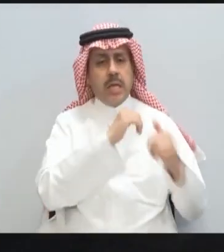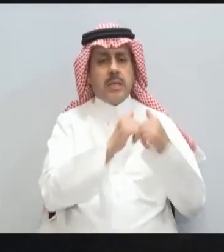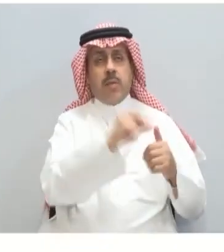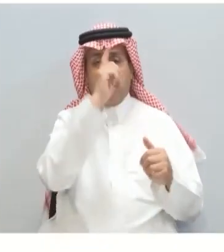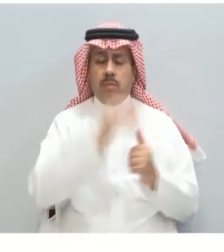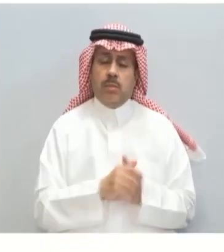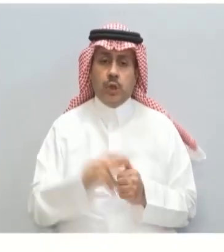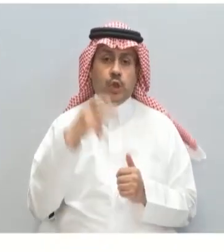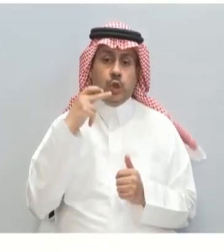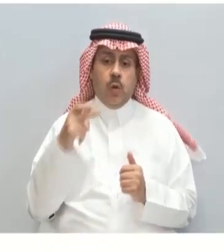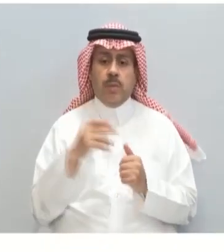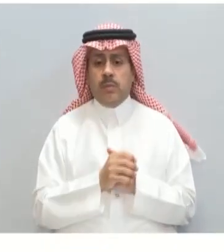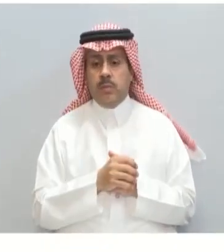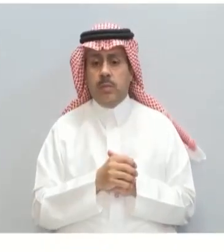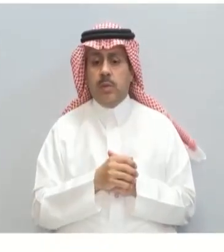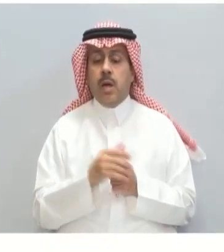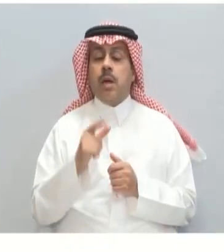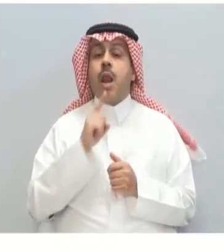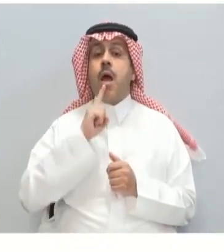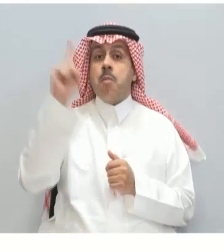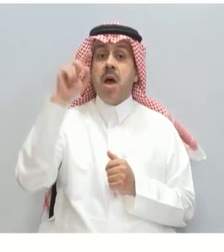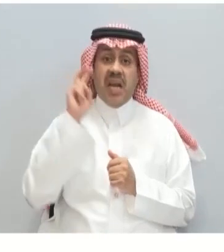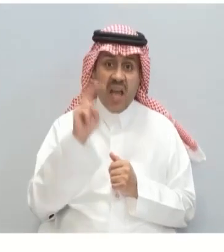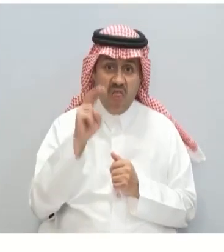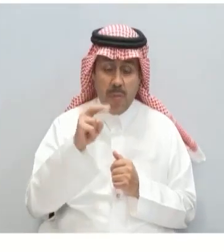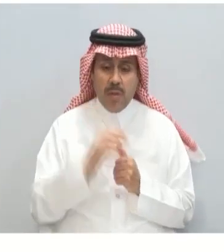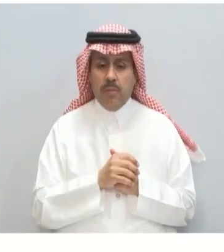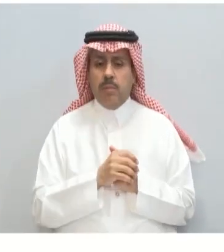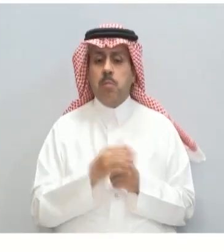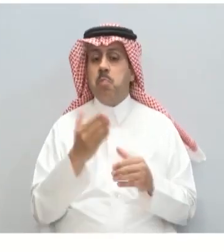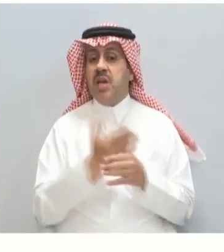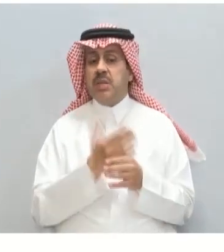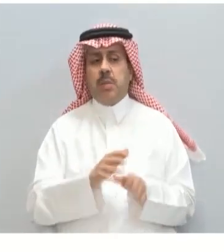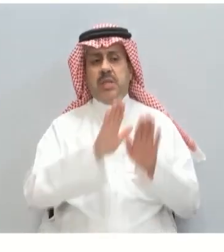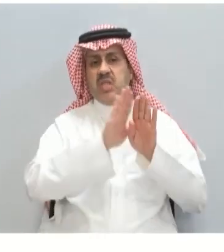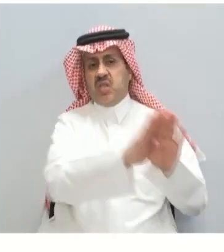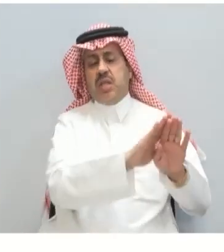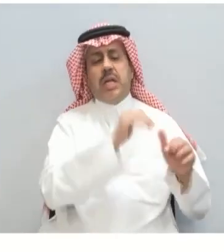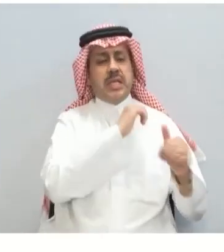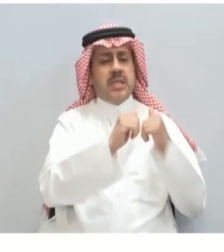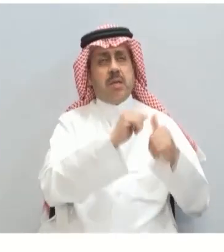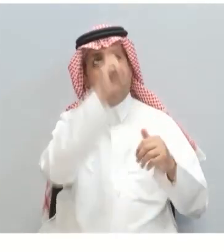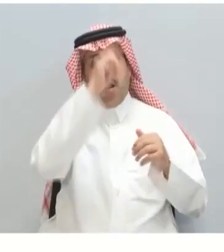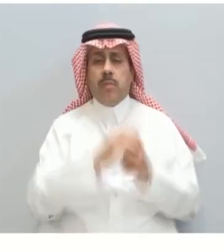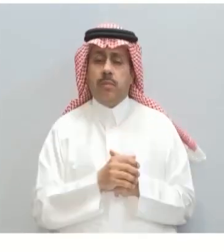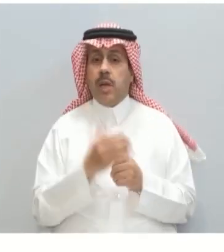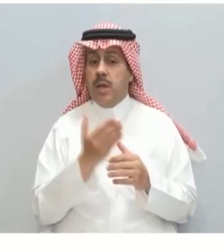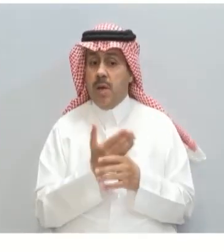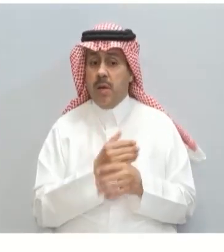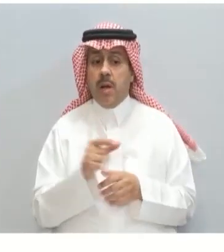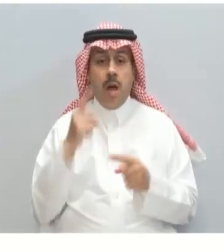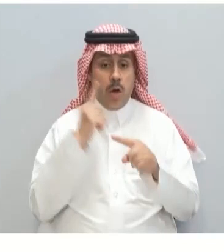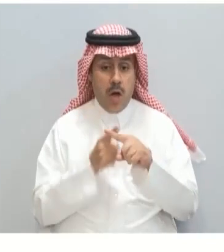وجل الجواب ايها الطلاب والطالبات الايمان الكاذبه من اسباب الصد عن سبيل الله لماذا لان